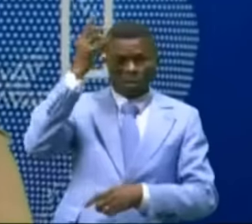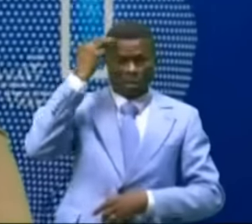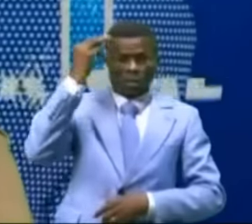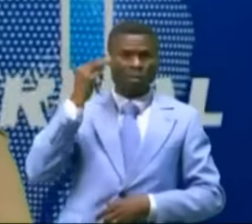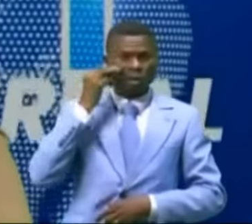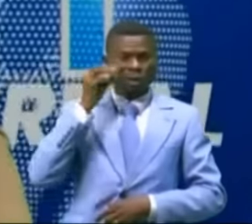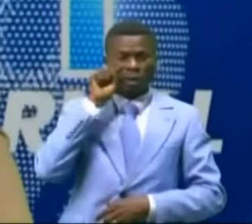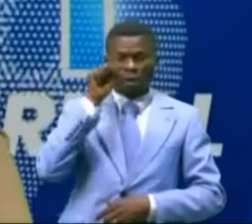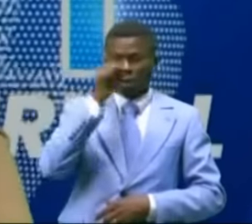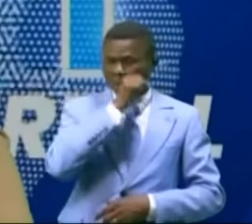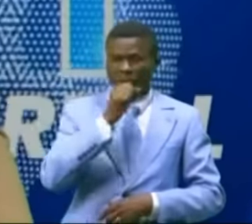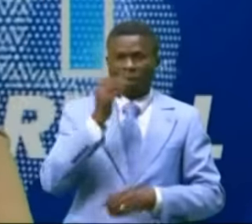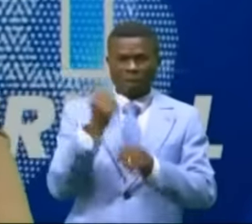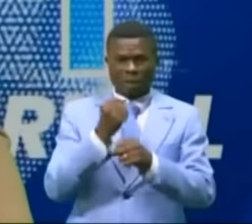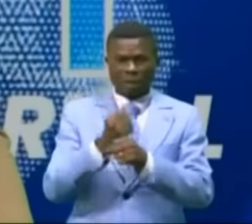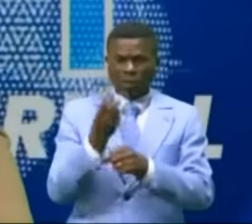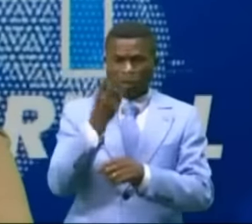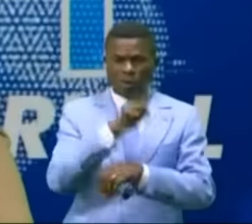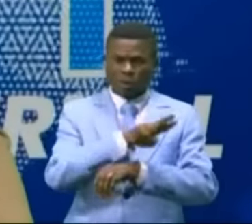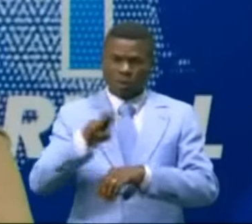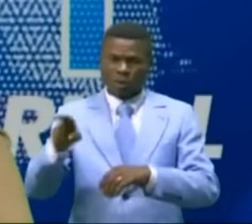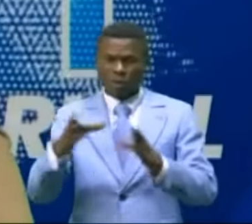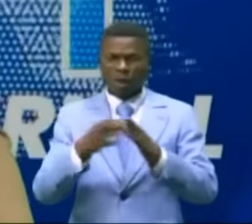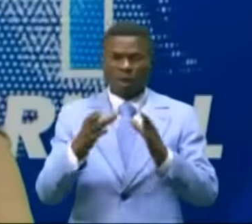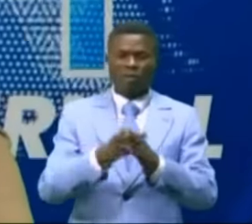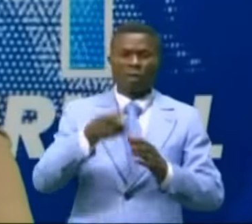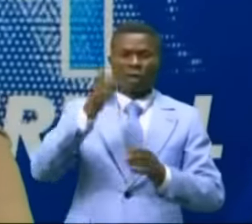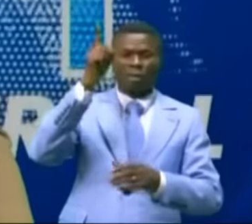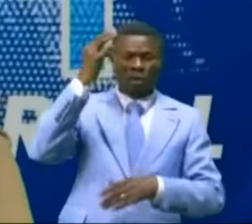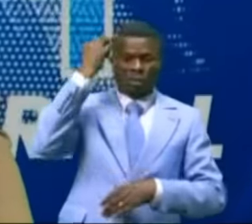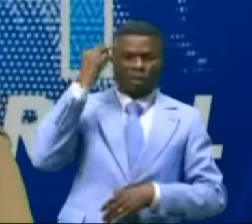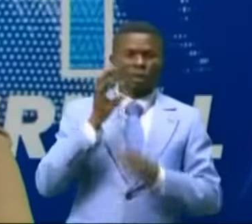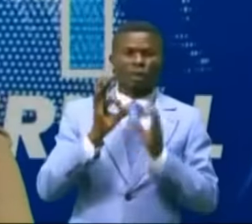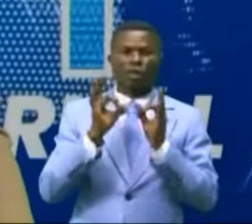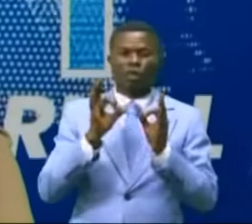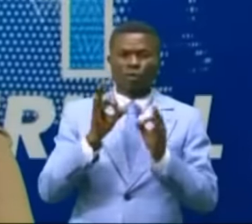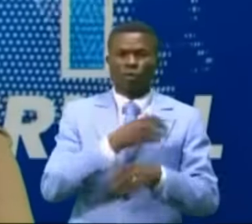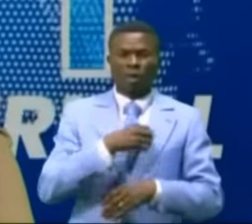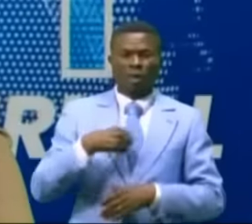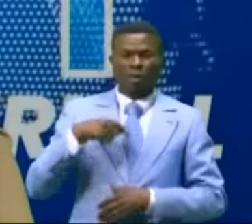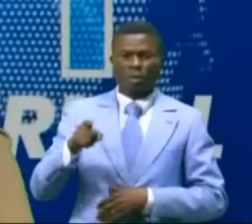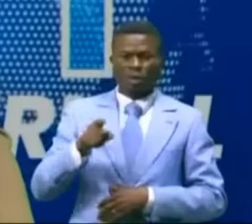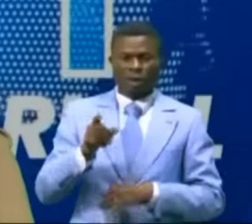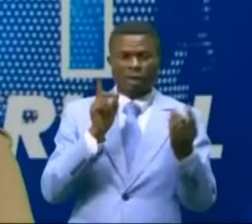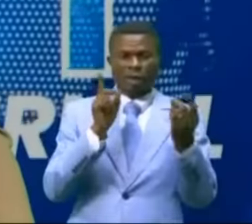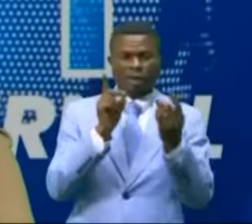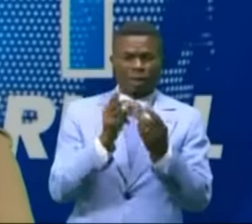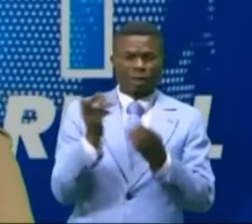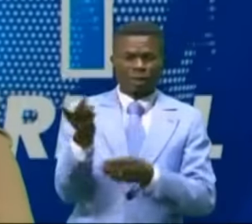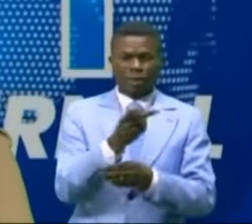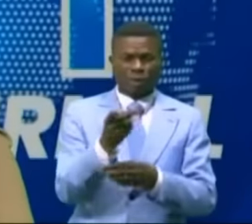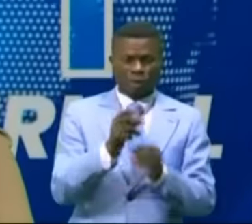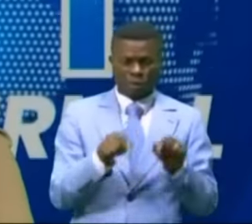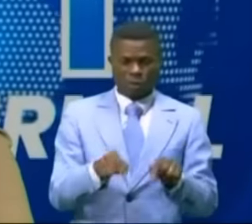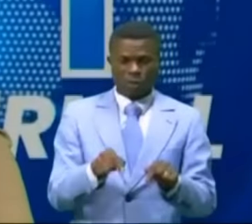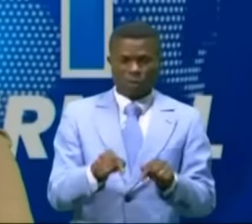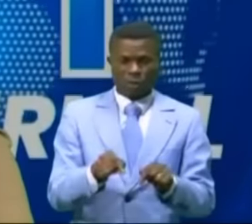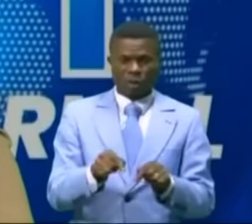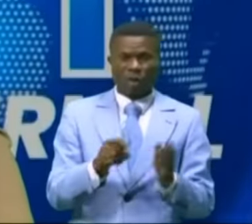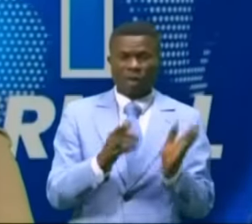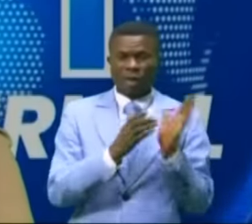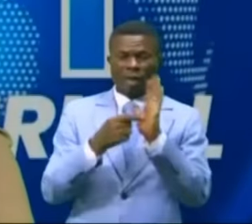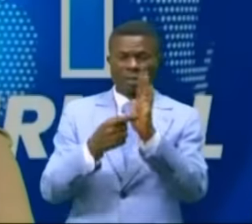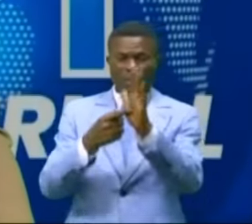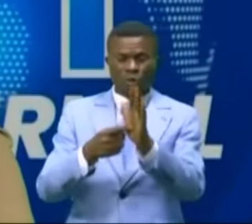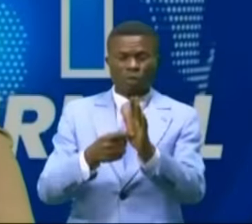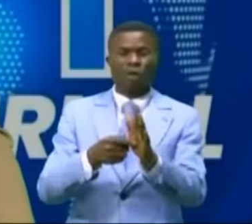l'issue d'une séance de travail de 2 heures avec la nouvelle chef de l'exécutif central. Ce tête-à-tête qu'ils ont eu présage une prochaine